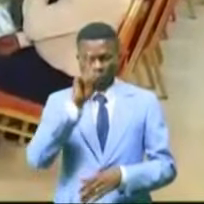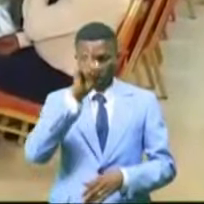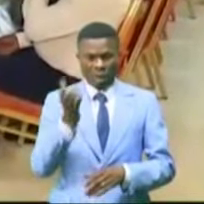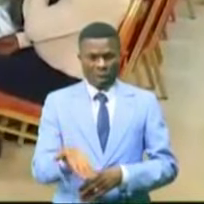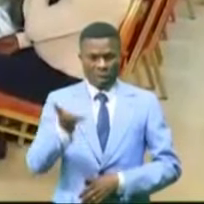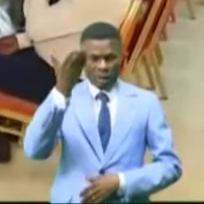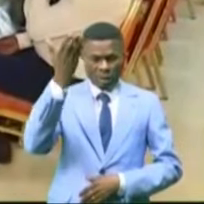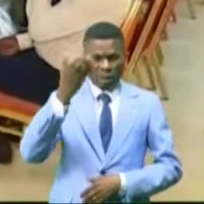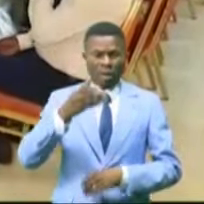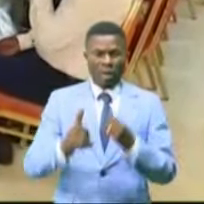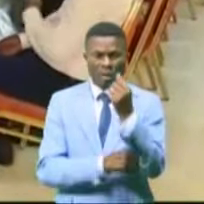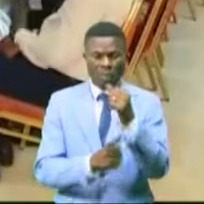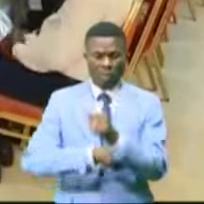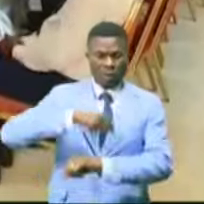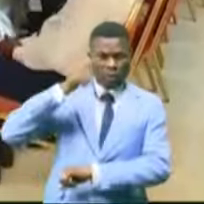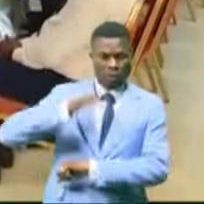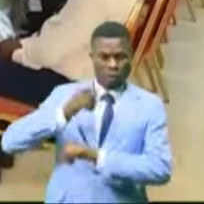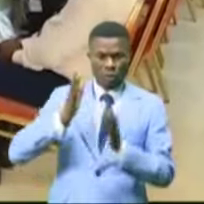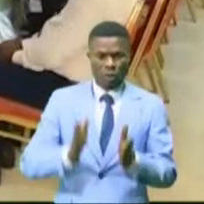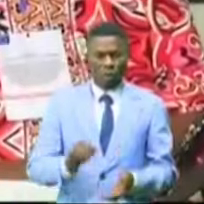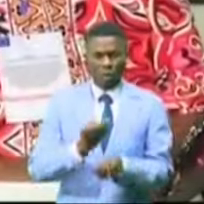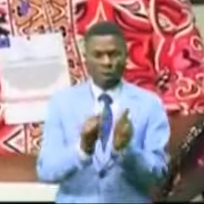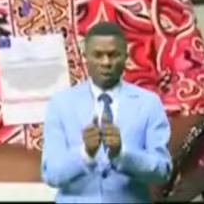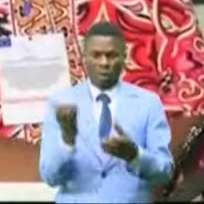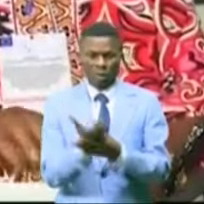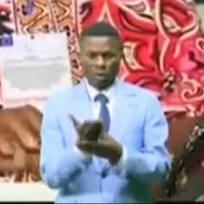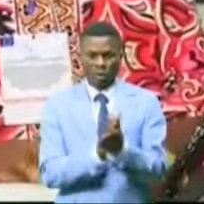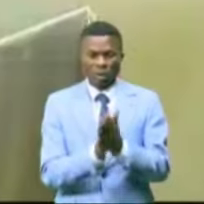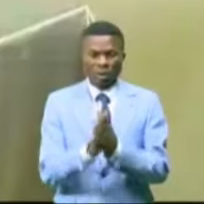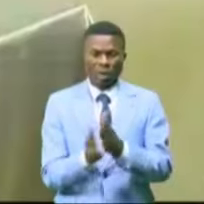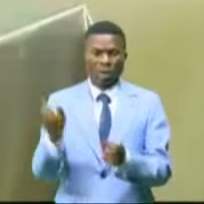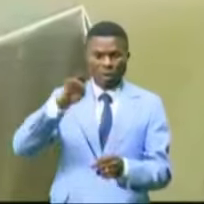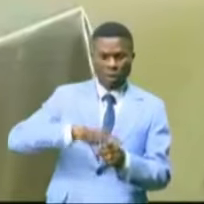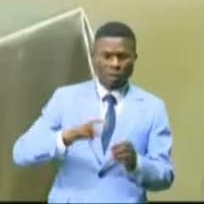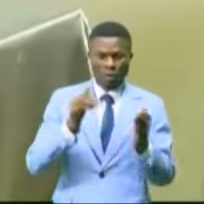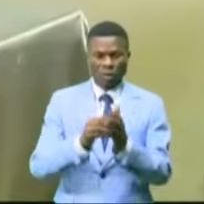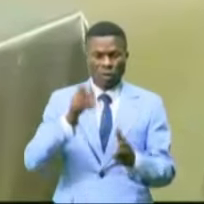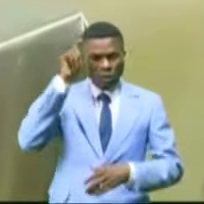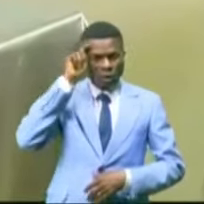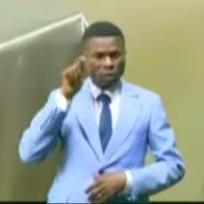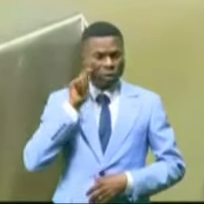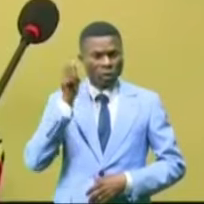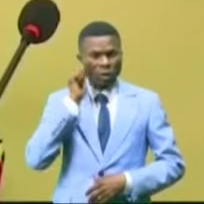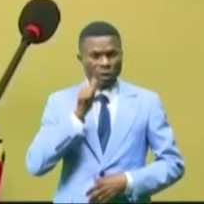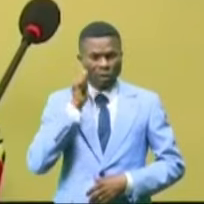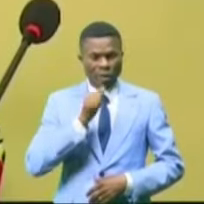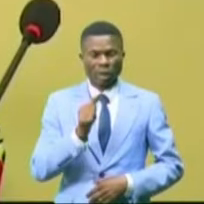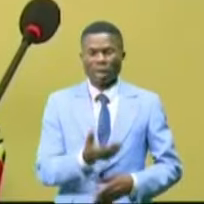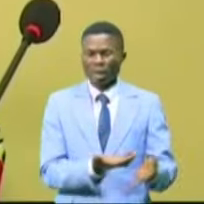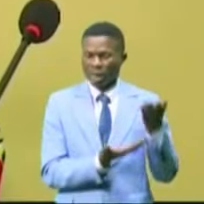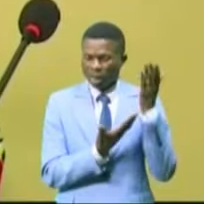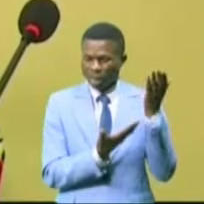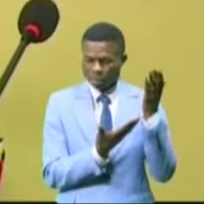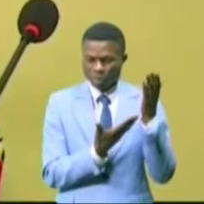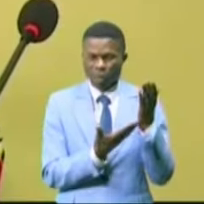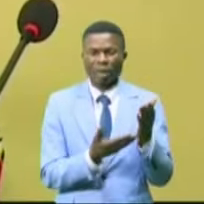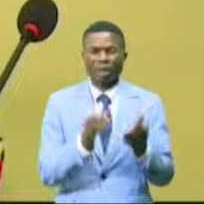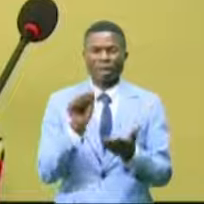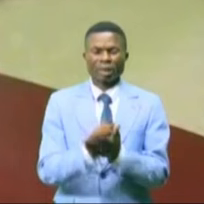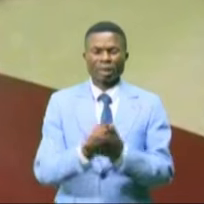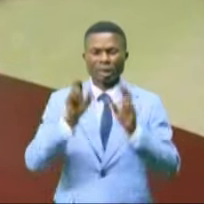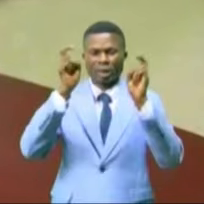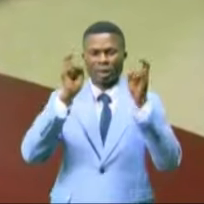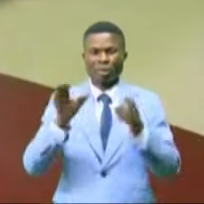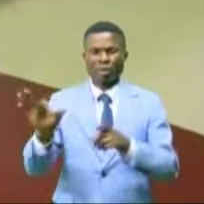des acteurs judiciaires sur le traitement des dossiers relatifs aux violences basées sur le genre, c'est l'essentiel de cet atelier auquel ont pris part